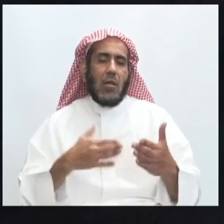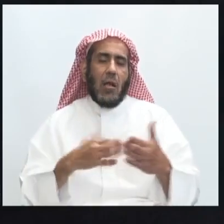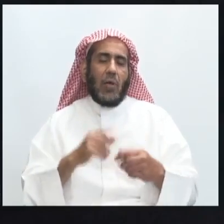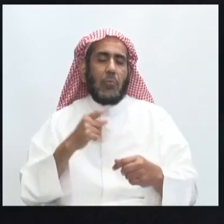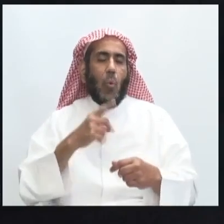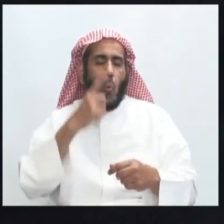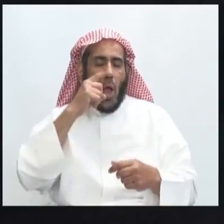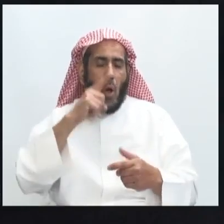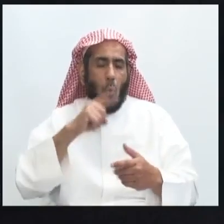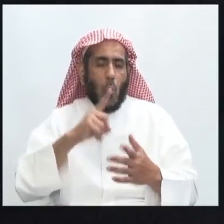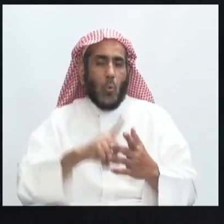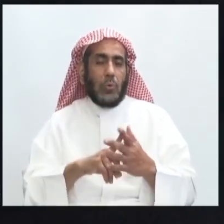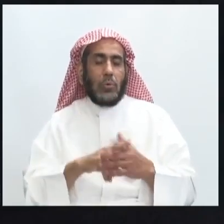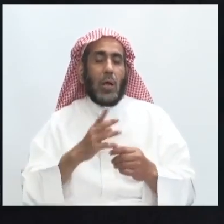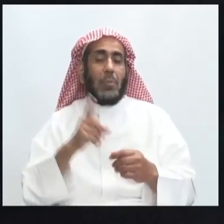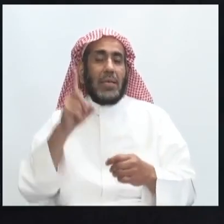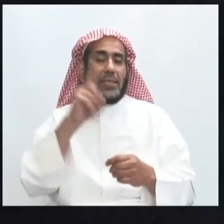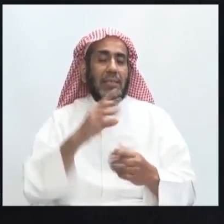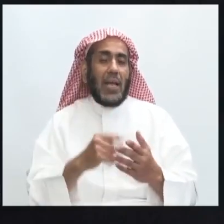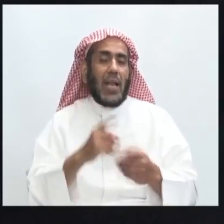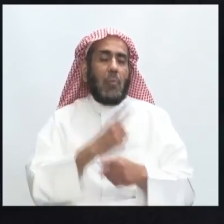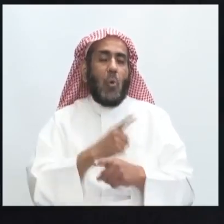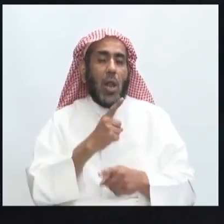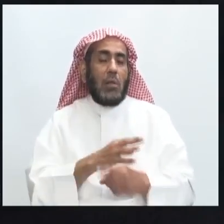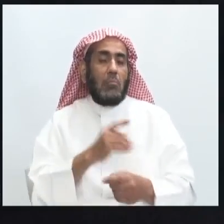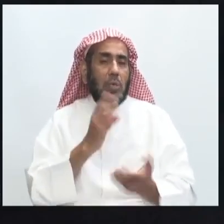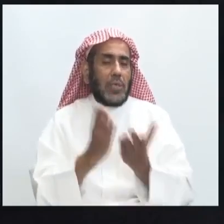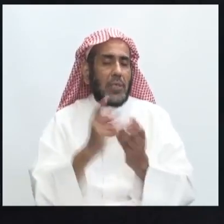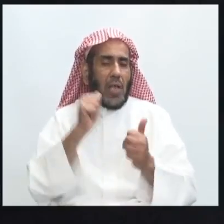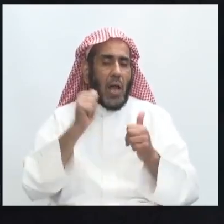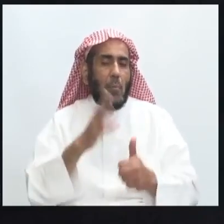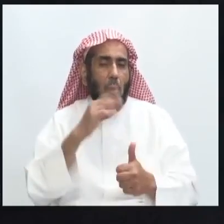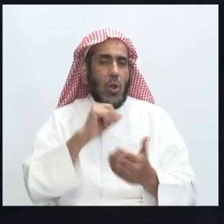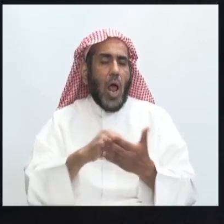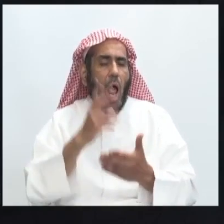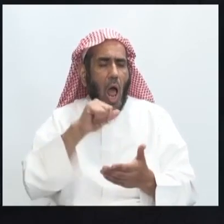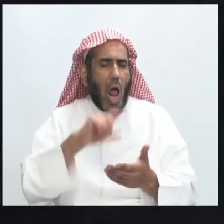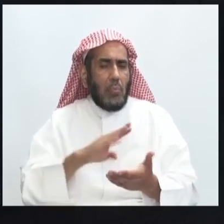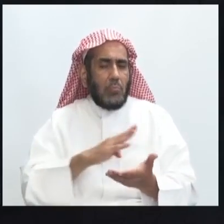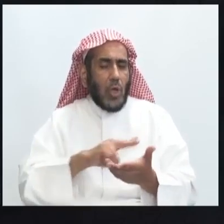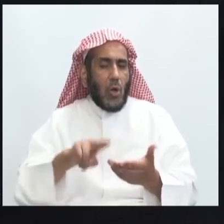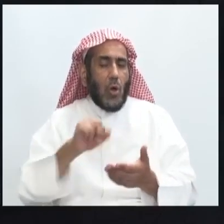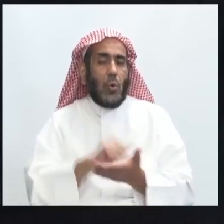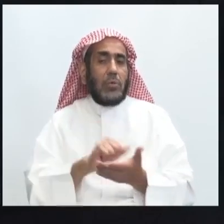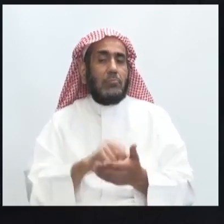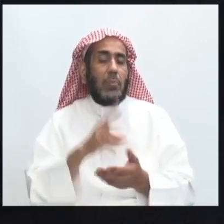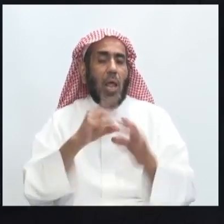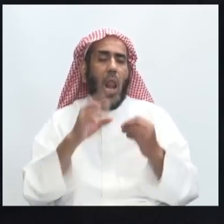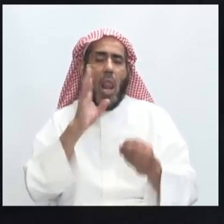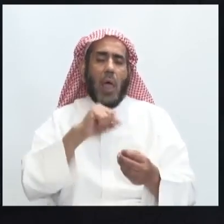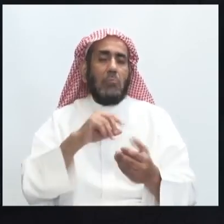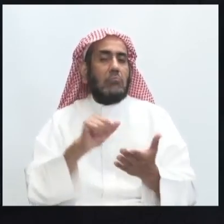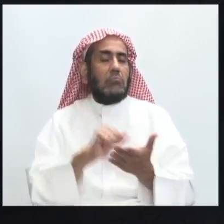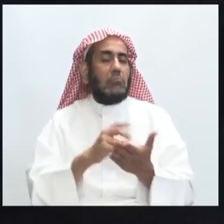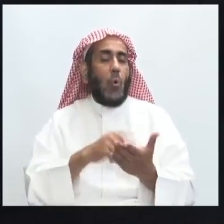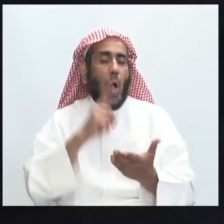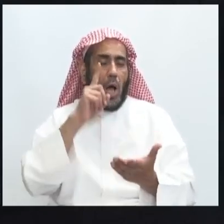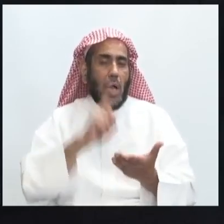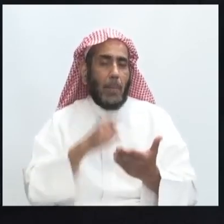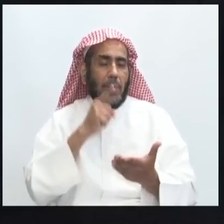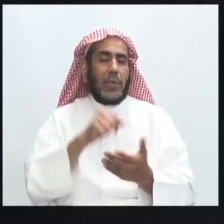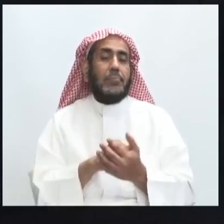عدو وهو يقر بذلك كما سال المعلم لطالب الذي لم يحل الواجب الم تحل الواجب بمعنى انك لم تحل الواجب وهو اقر